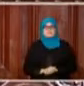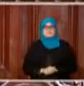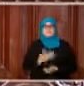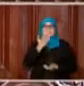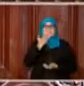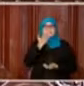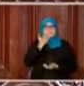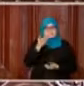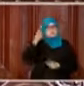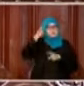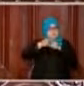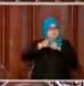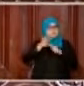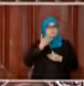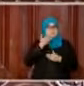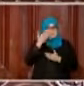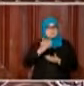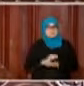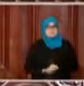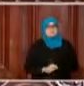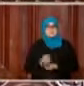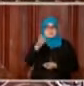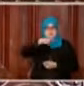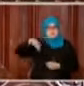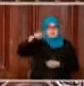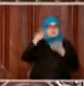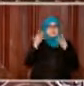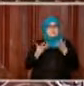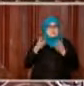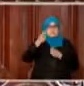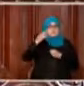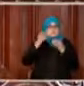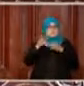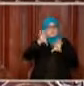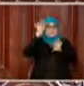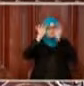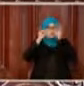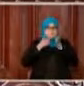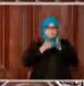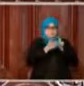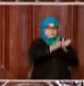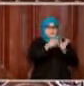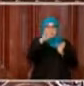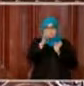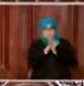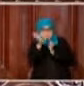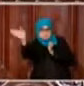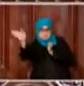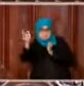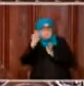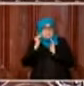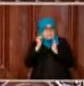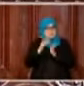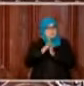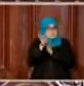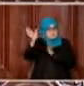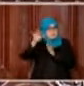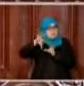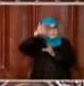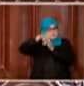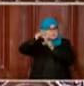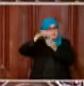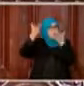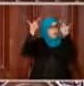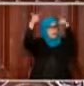شكرا أيضا لمن أراد اختيار طريق أخرى وانتخبه بكل